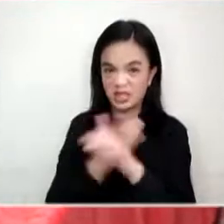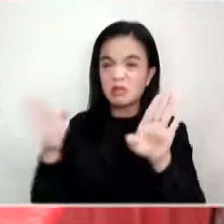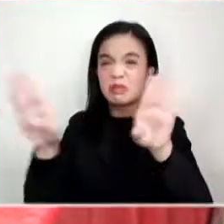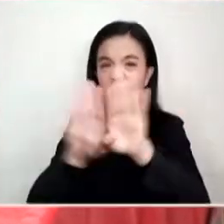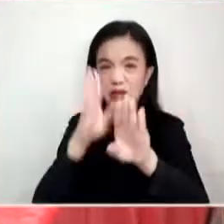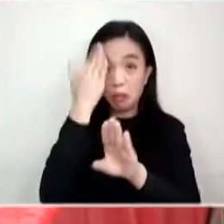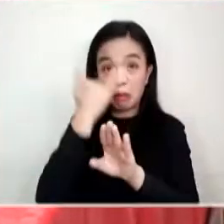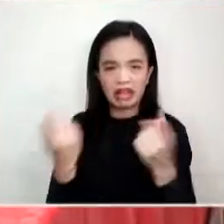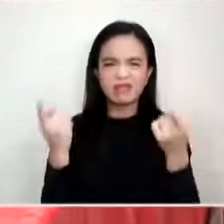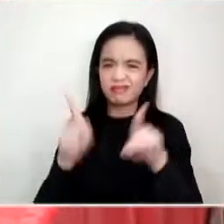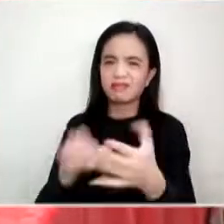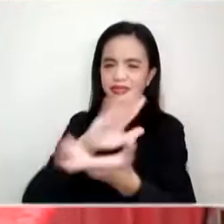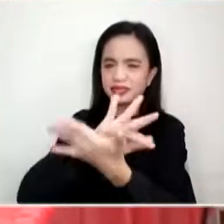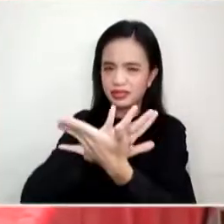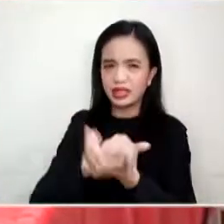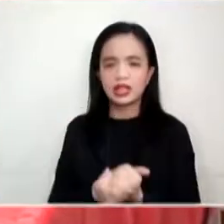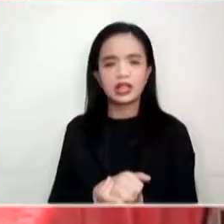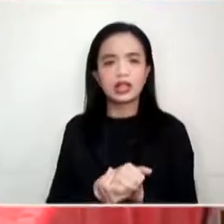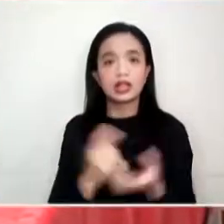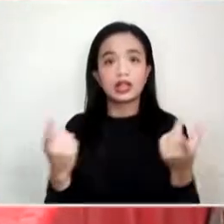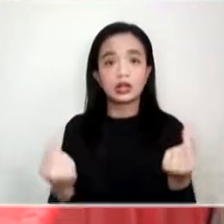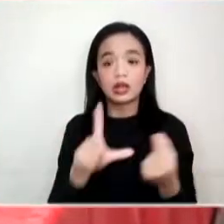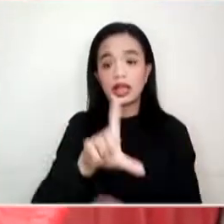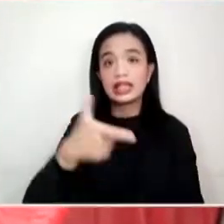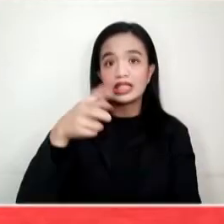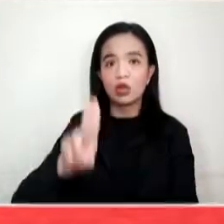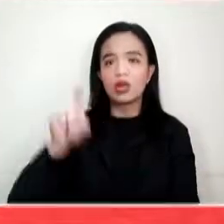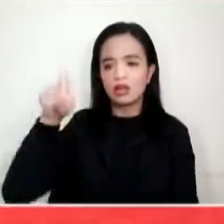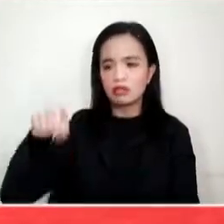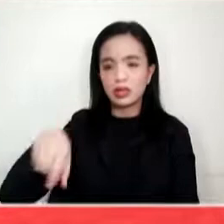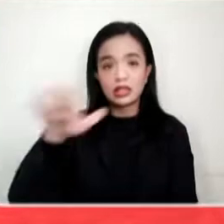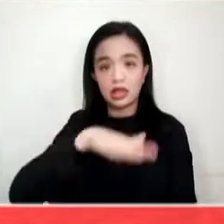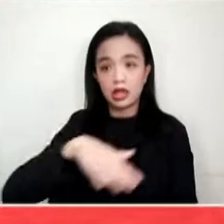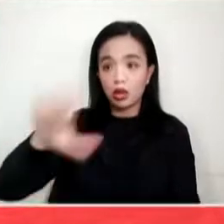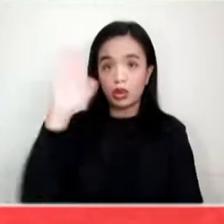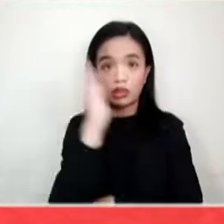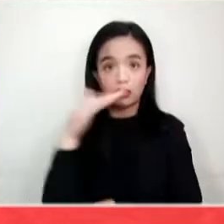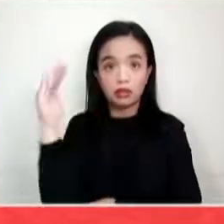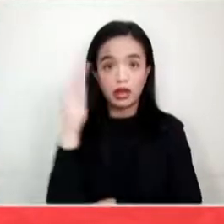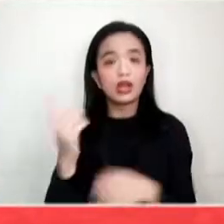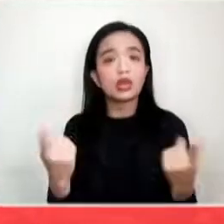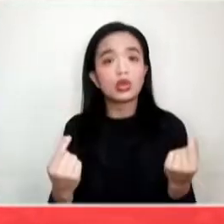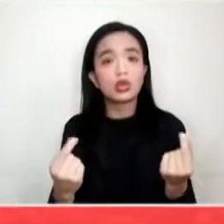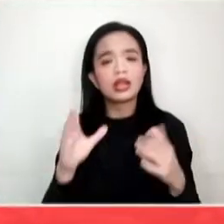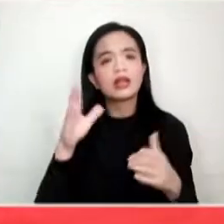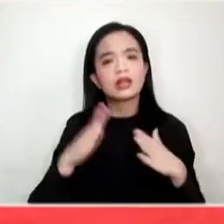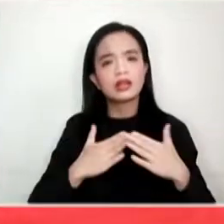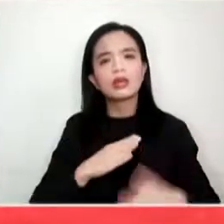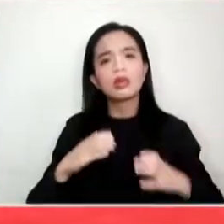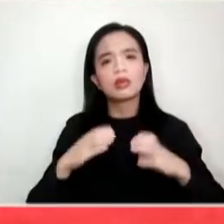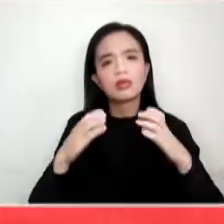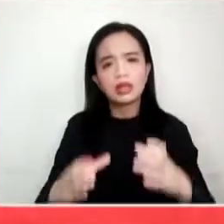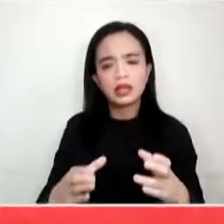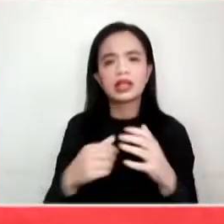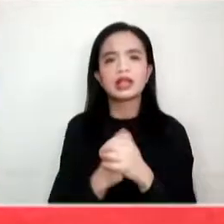COVID-19. Pagsumsumiti rin met ti lokal gobyerno dagiti kameng ti babes, iti manifesto. Ken ti commitment dagito ay siknan ka dagiti maputar